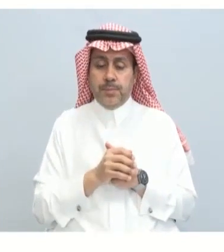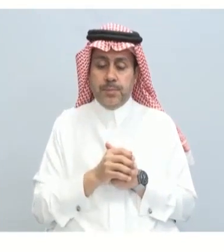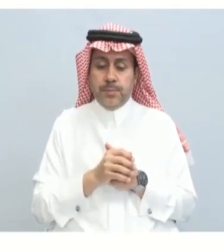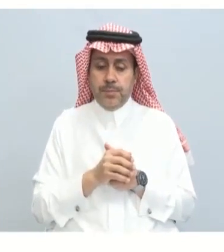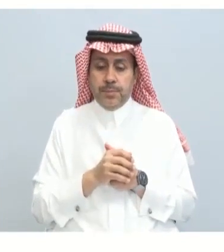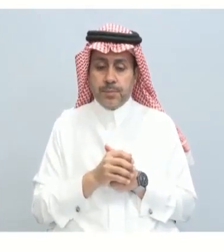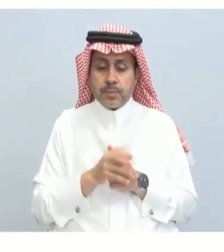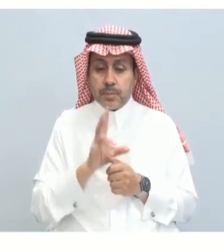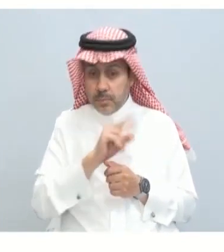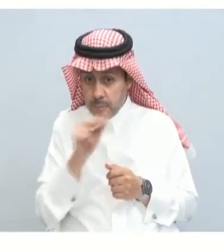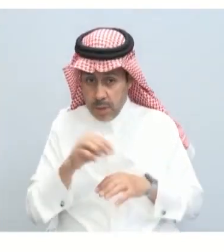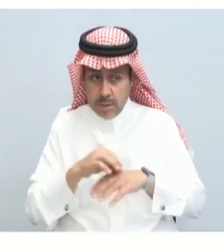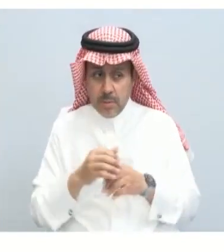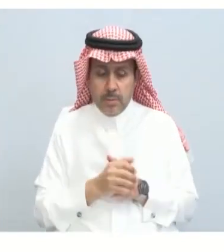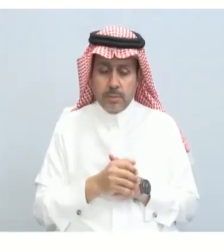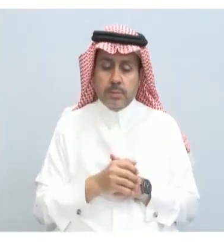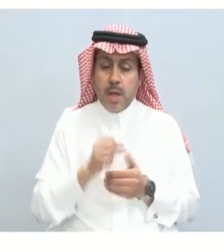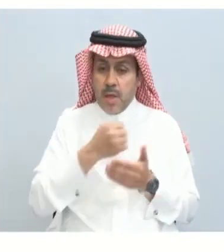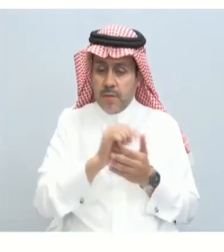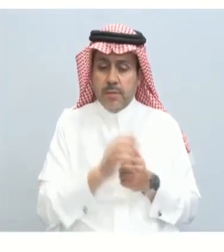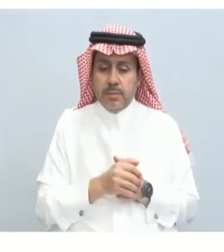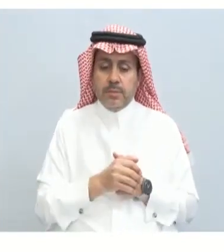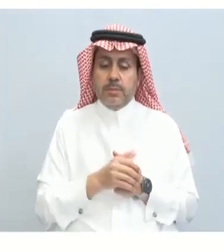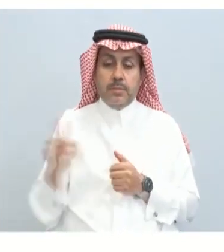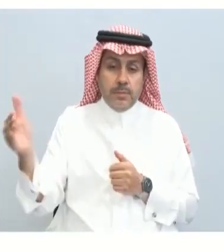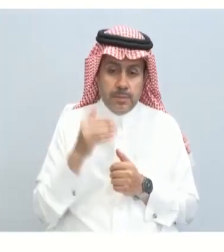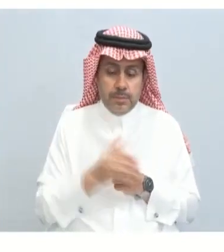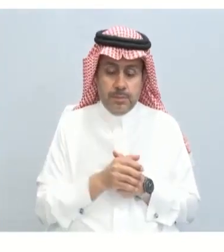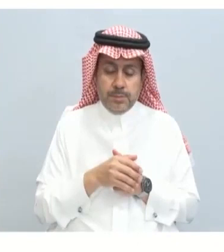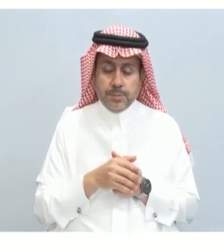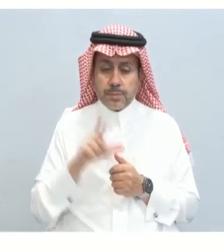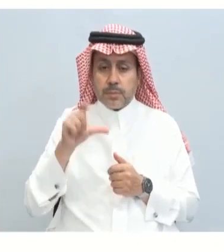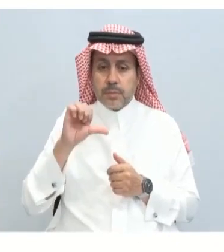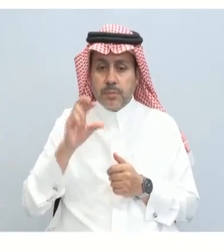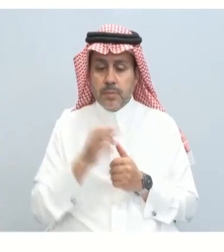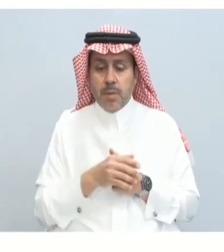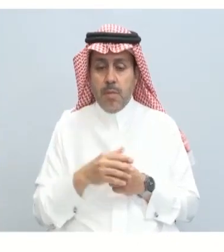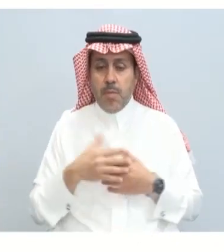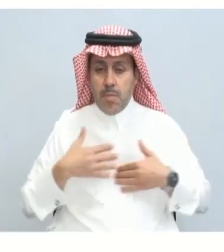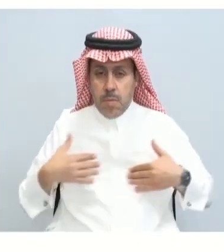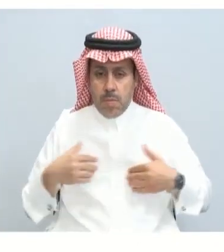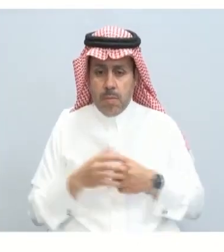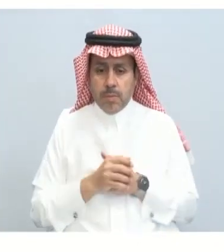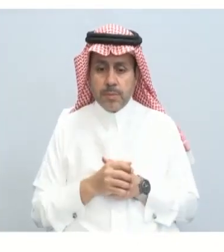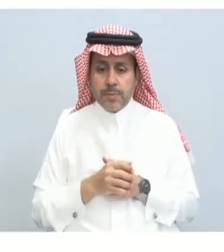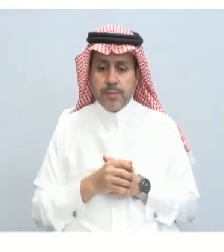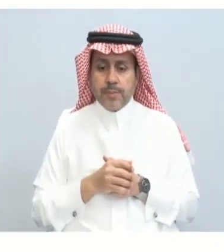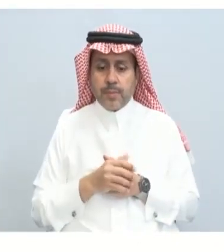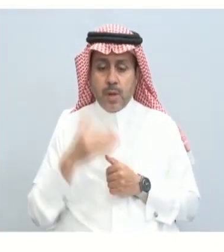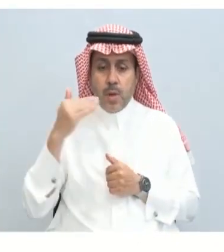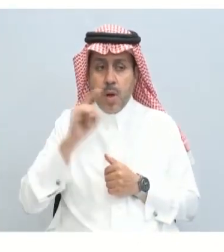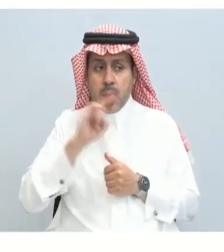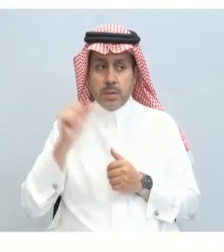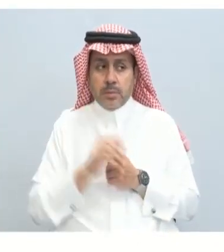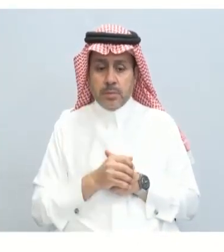بالانسان فحدث المشبه به واتى بشيء من لوازمه وهو الضحك الخلاصه